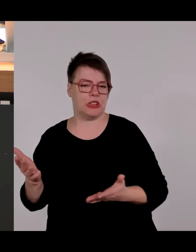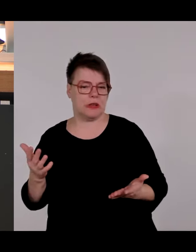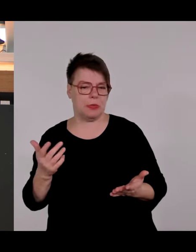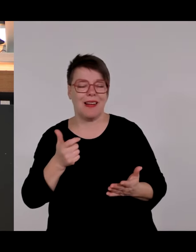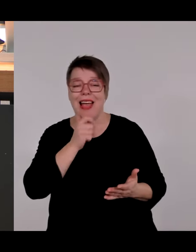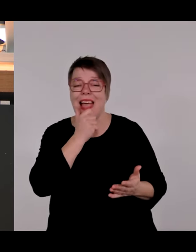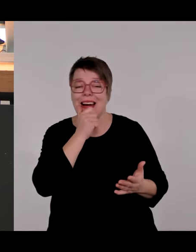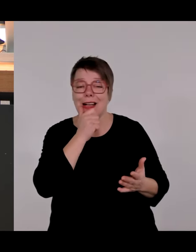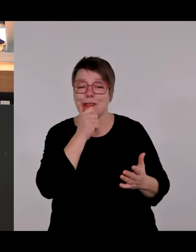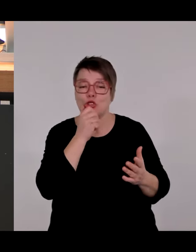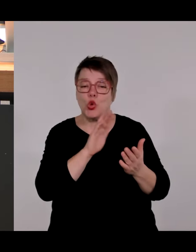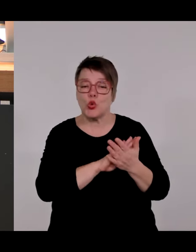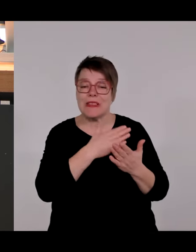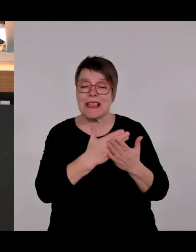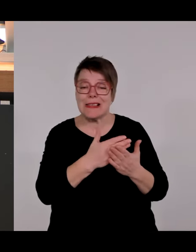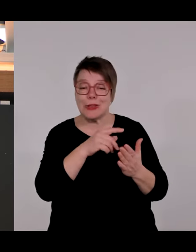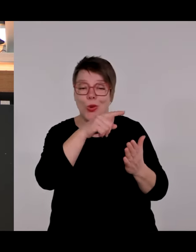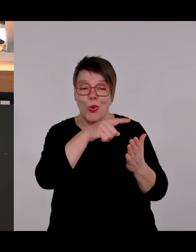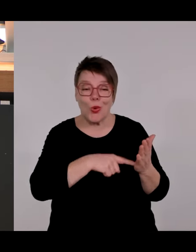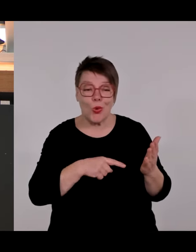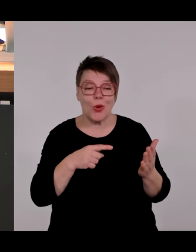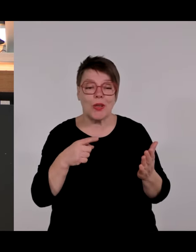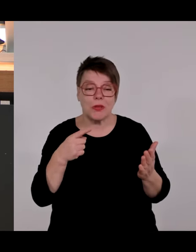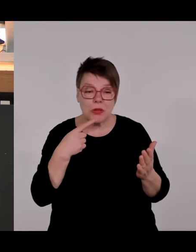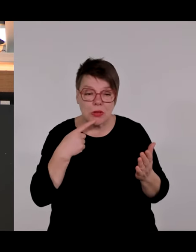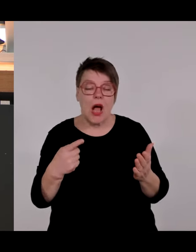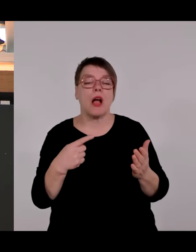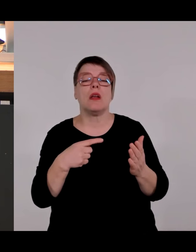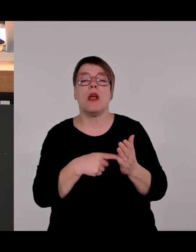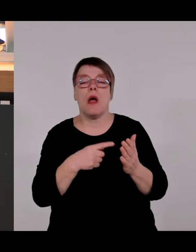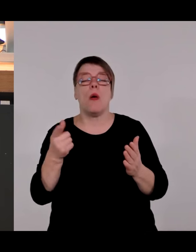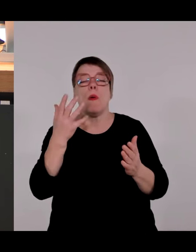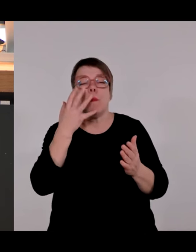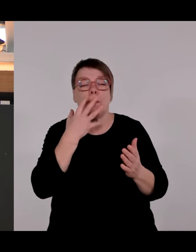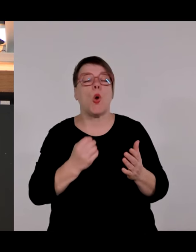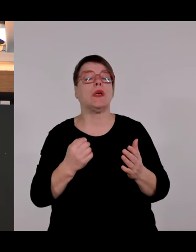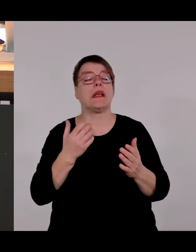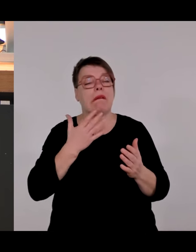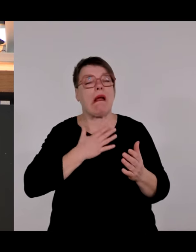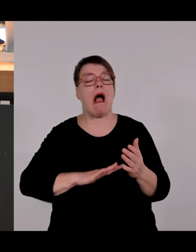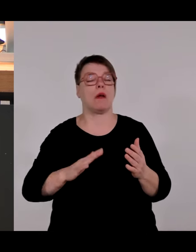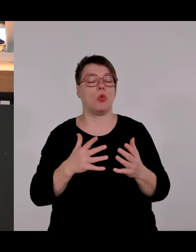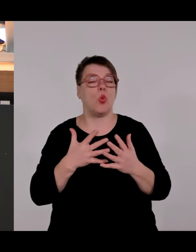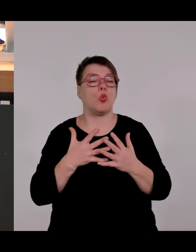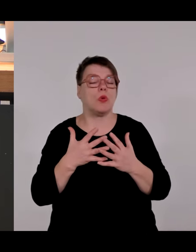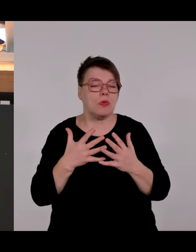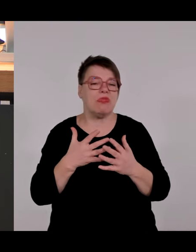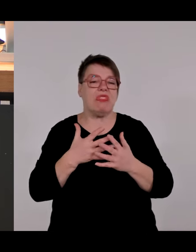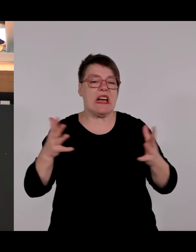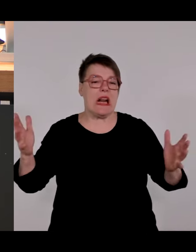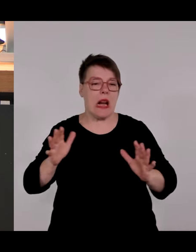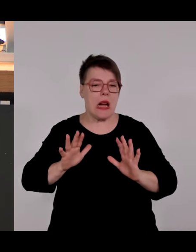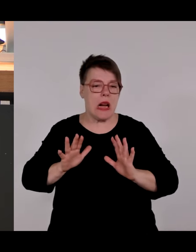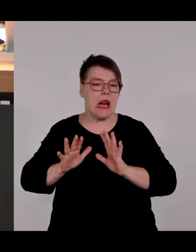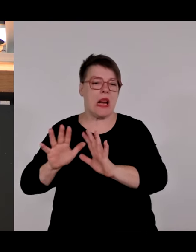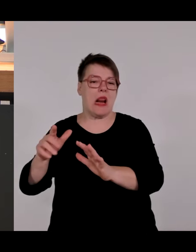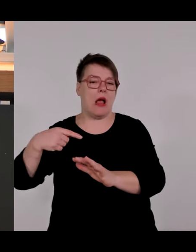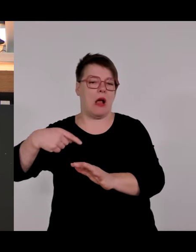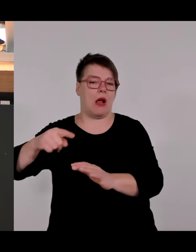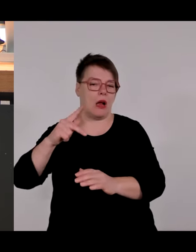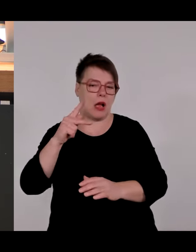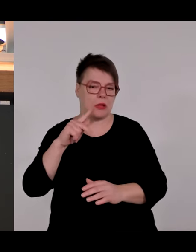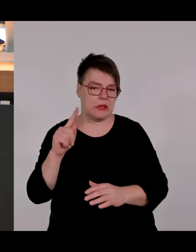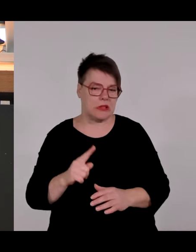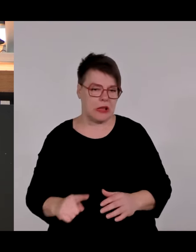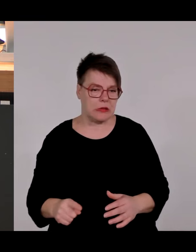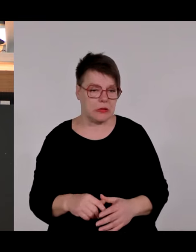Dann kam die Bundesinnenministerin Nancy Faeser, ebenfalls SPD. Sie sagte, man müsse auch Clanmitglieder abschieben,